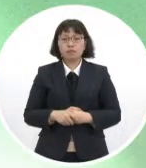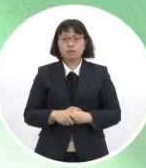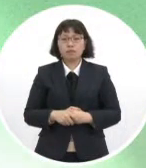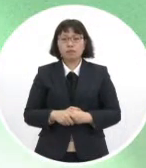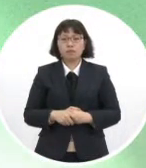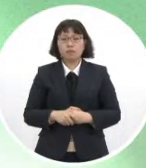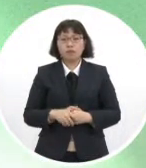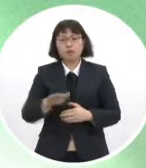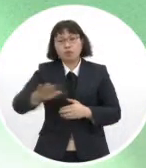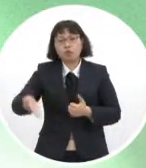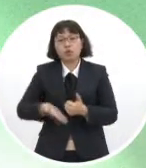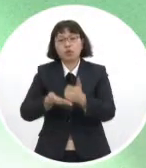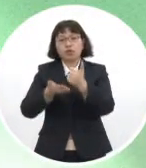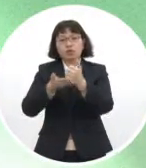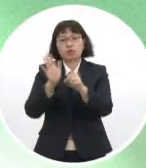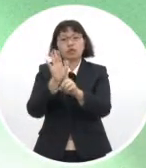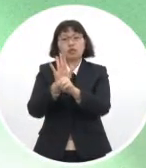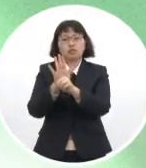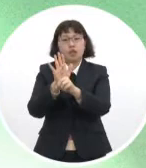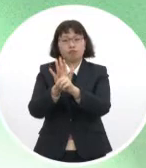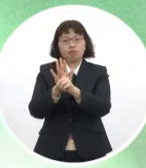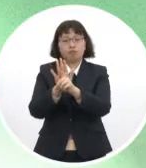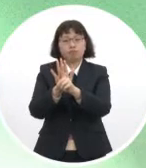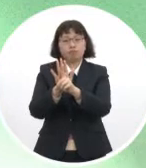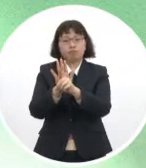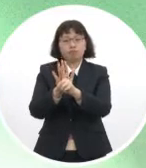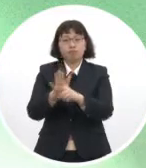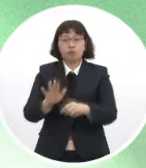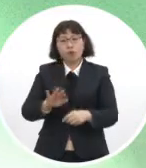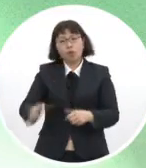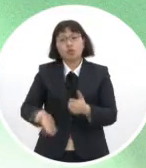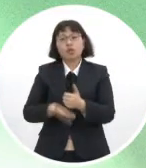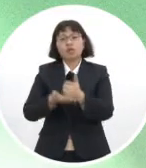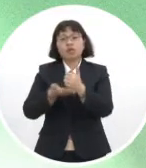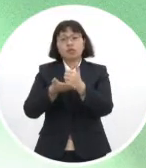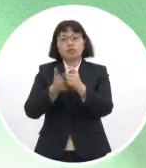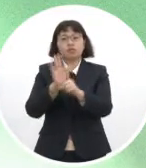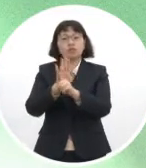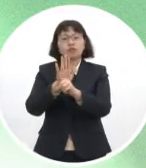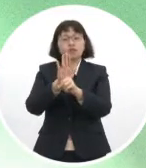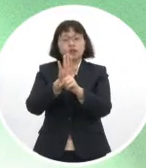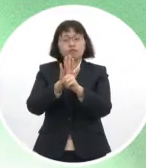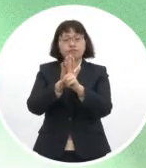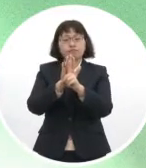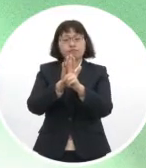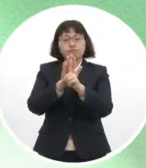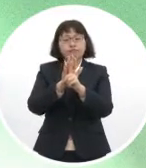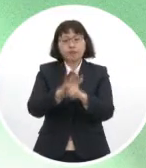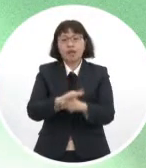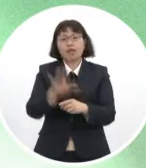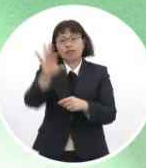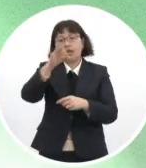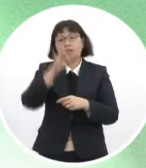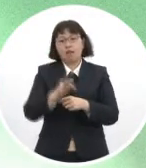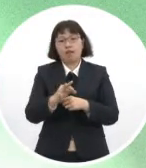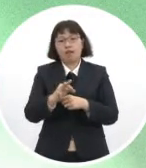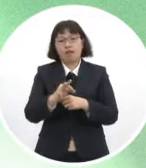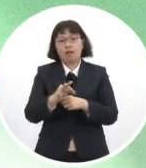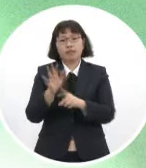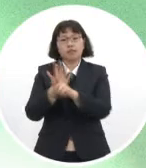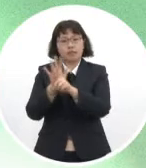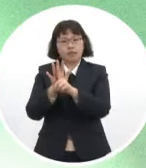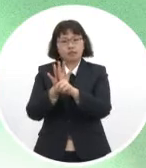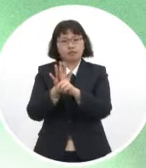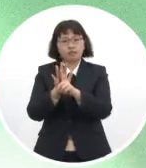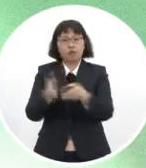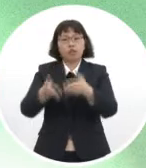子育て世帯を支援するため子育て支援減税手当を給付したり、ファミリーサポートセンターの援助会